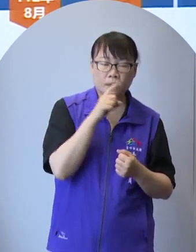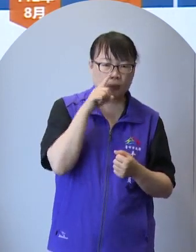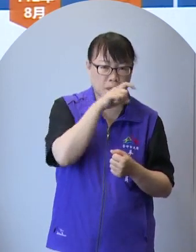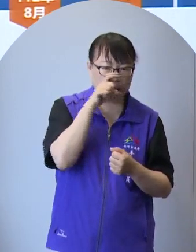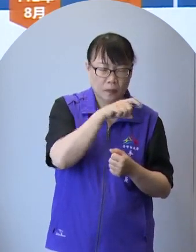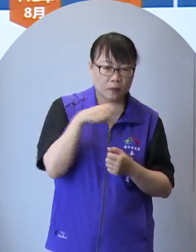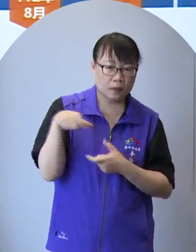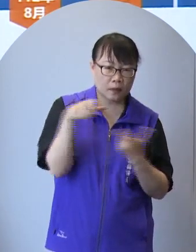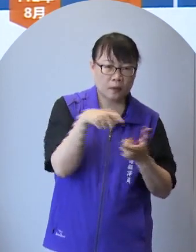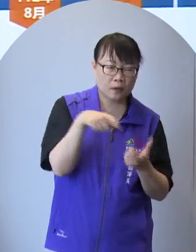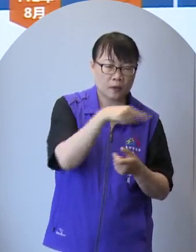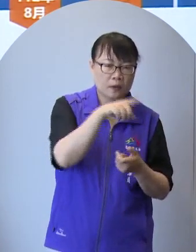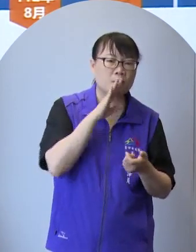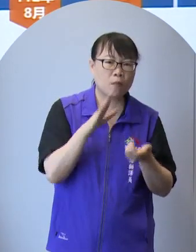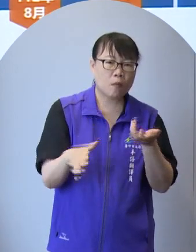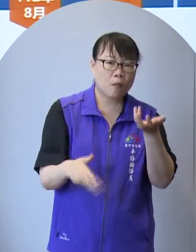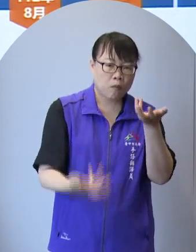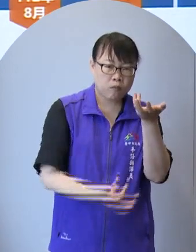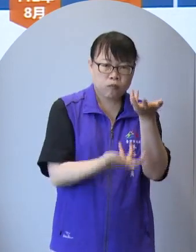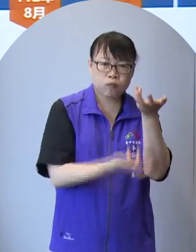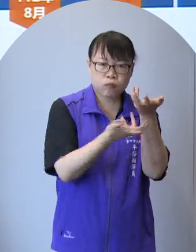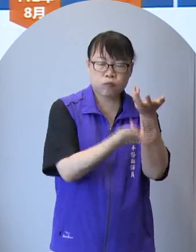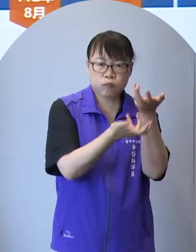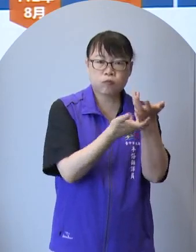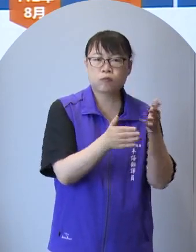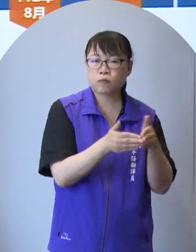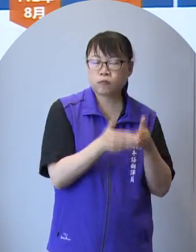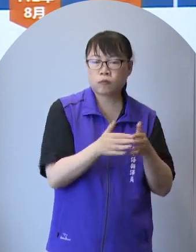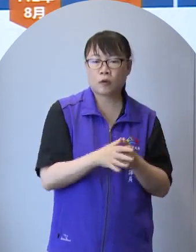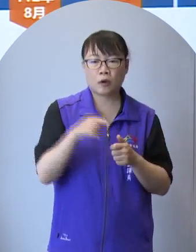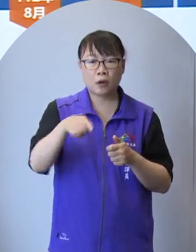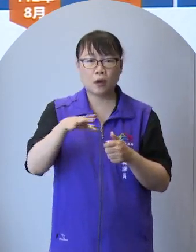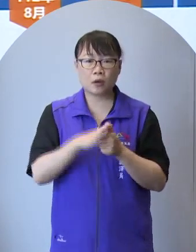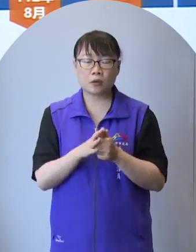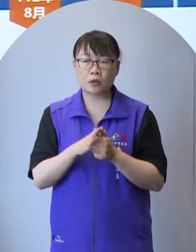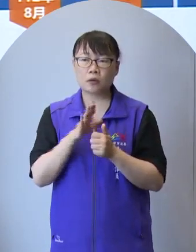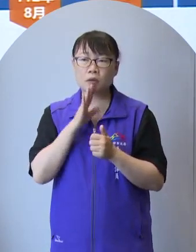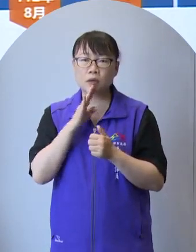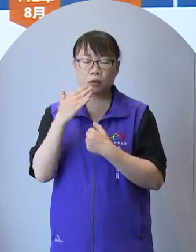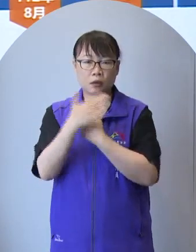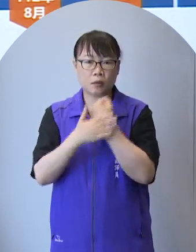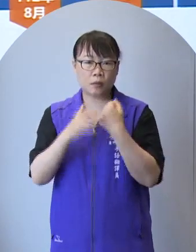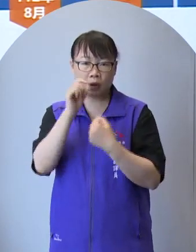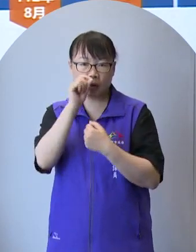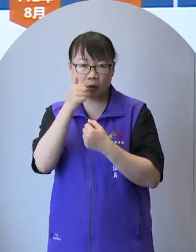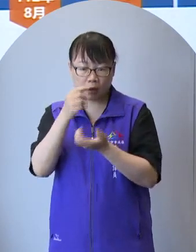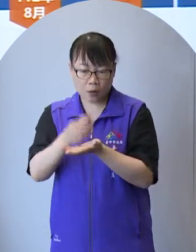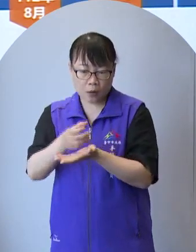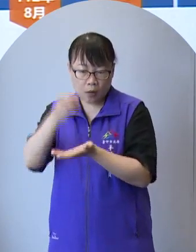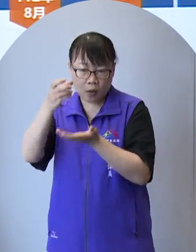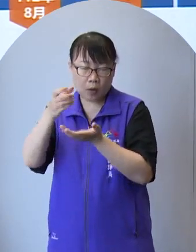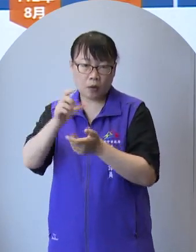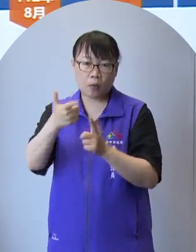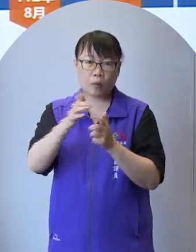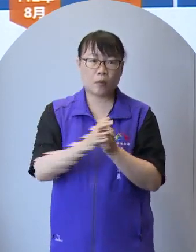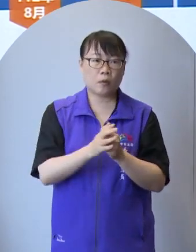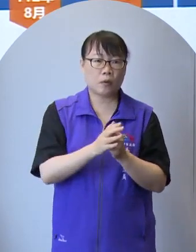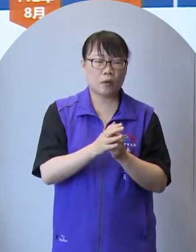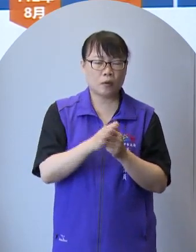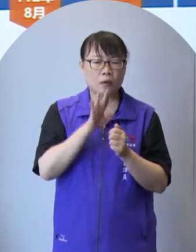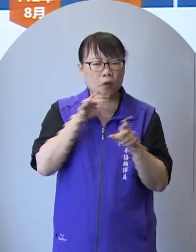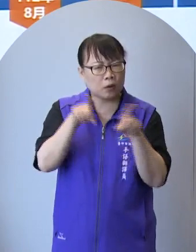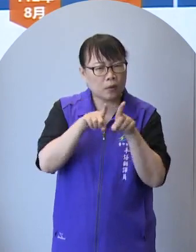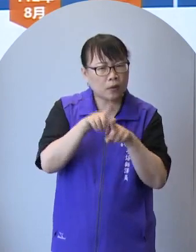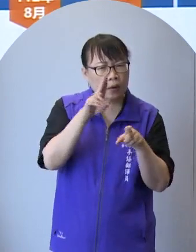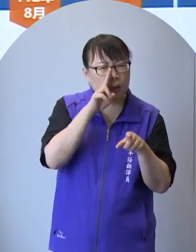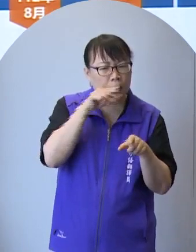理啊，我们是用焚化处理。那焚化处理这个不是保特瓶，大家不要误会哦。这一瓶比较特殊哦，一般的是看起来感觉像保特瓶，